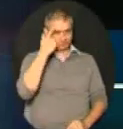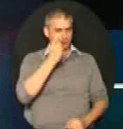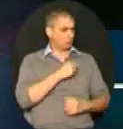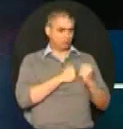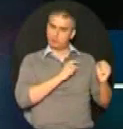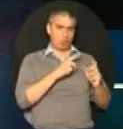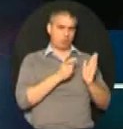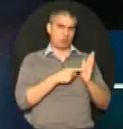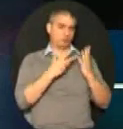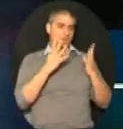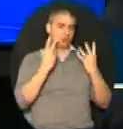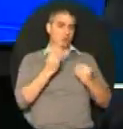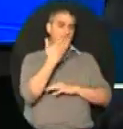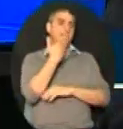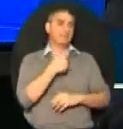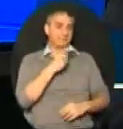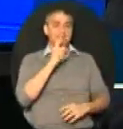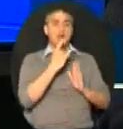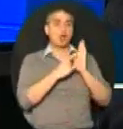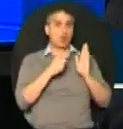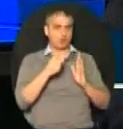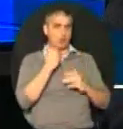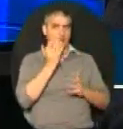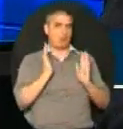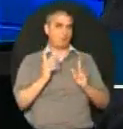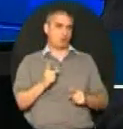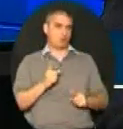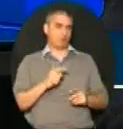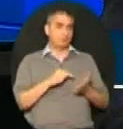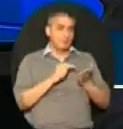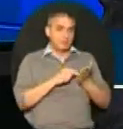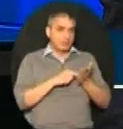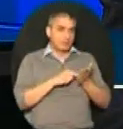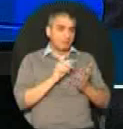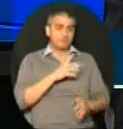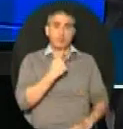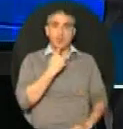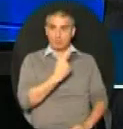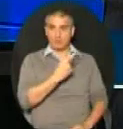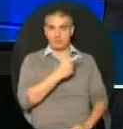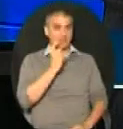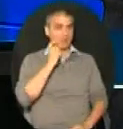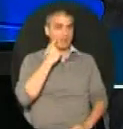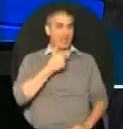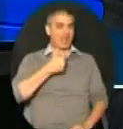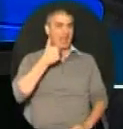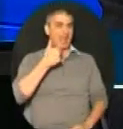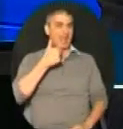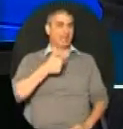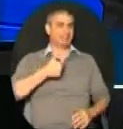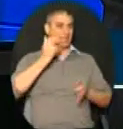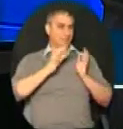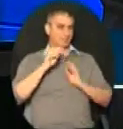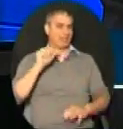דורש את טובתה של מדינת ישראל, אבל גם החוק הזה הוא רע מאוד. משום שמה שאומרת איילת שקד, שהחוק